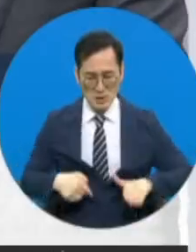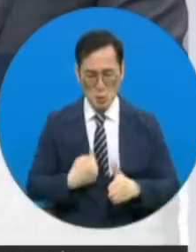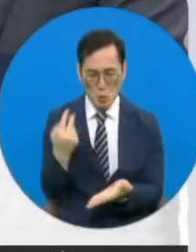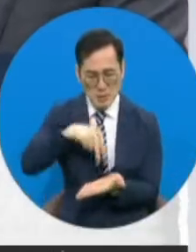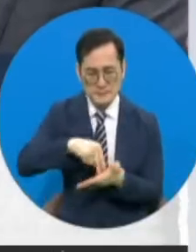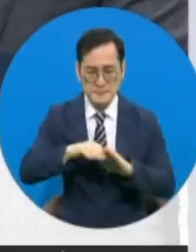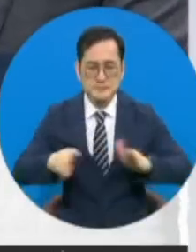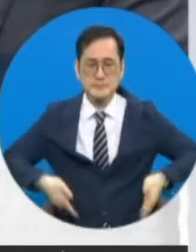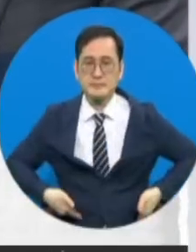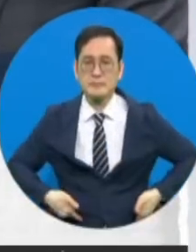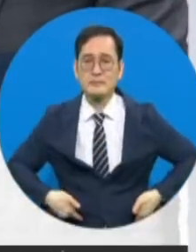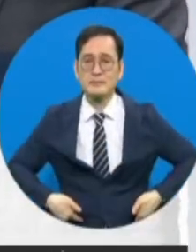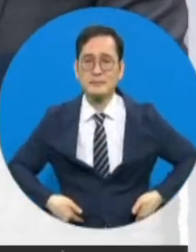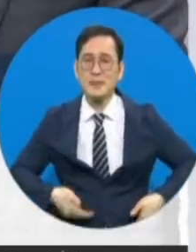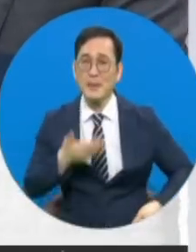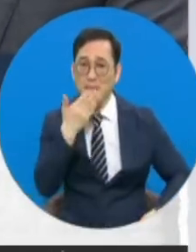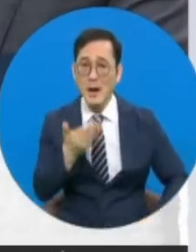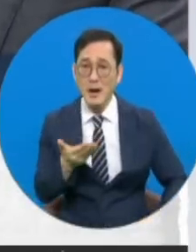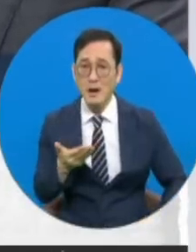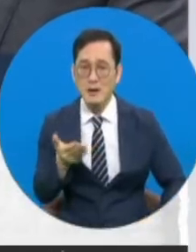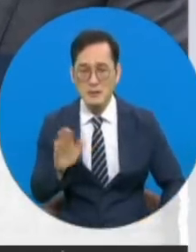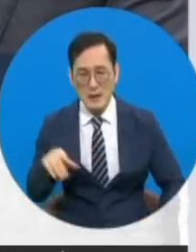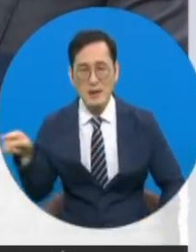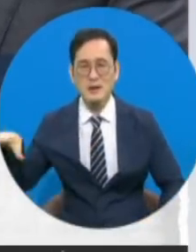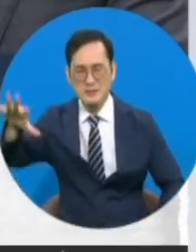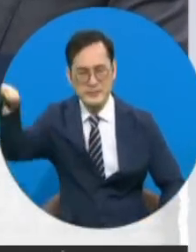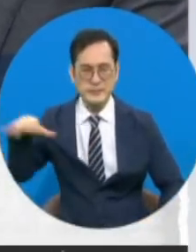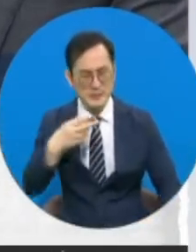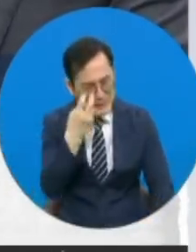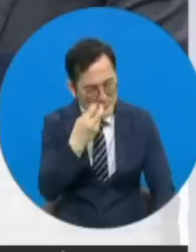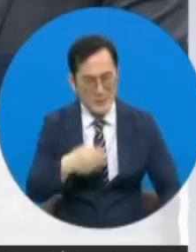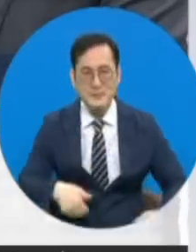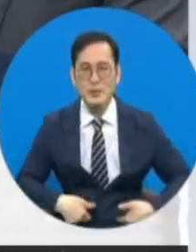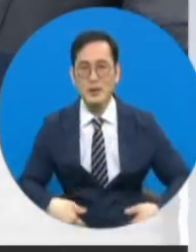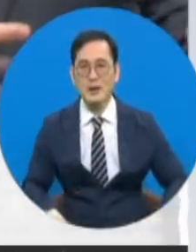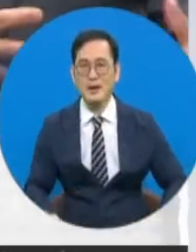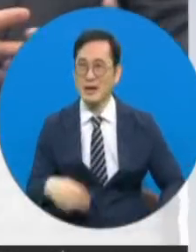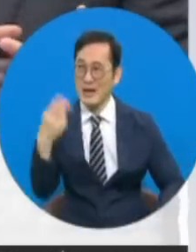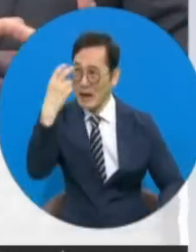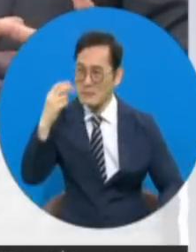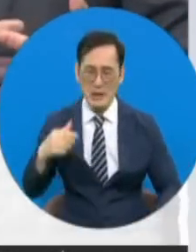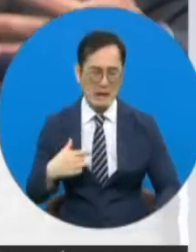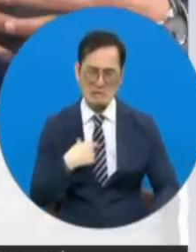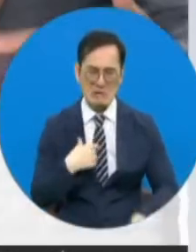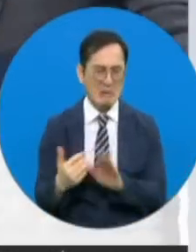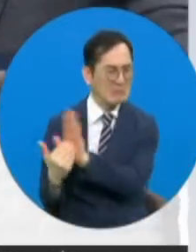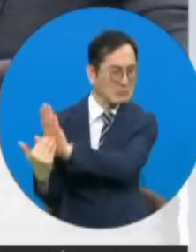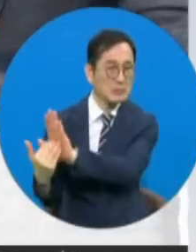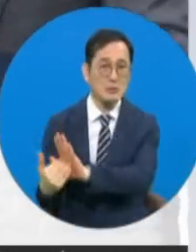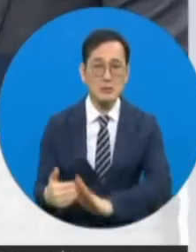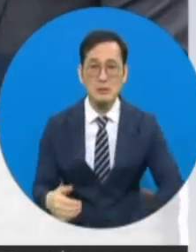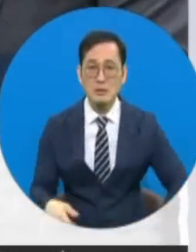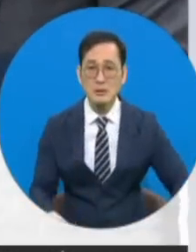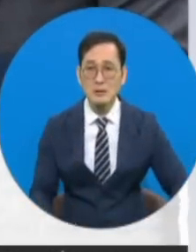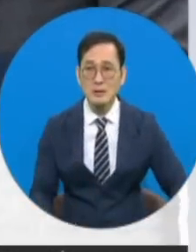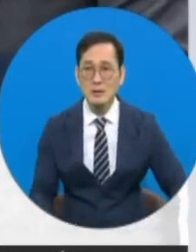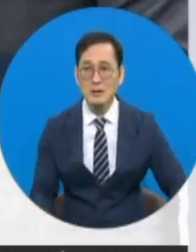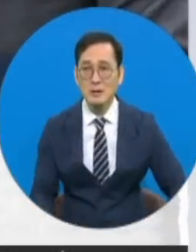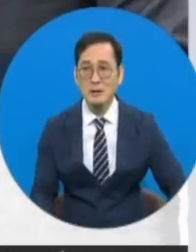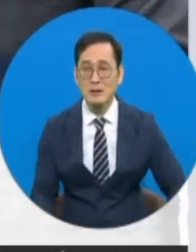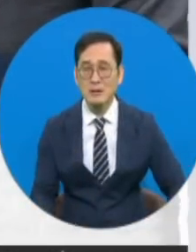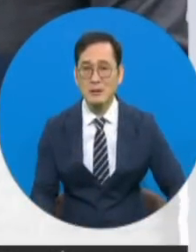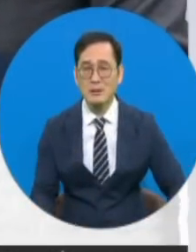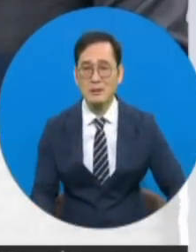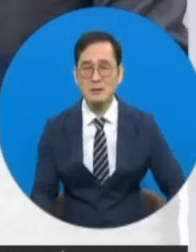독립성을 인정하는 전제 그래서 이와 같은 체형과 관련된 부분은 행안부한테 일일이 다 검사를